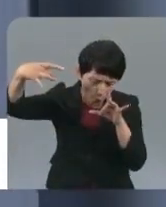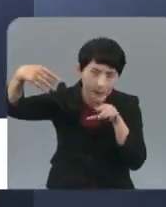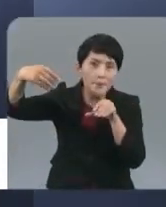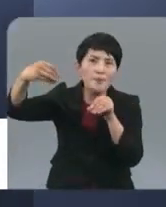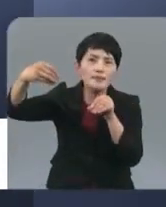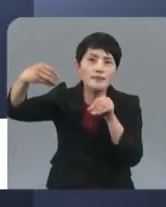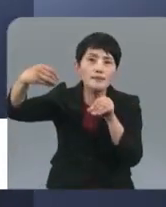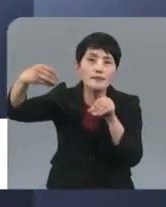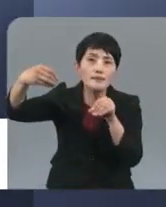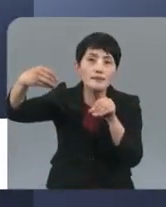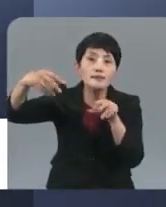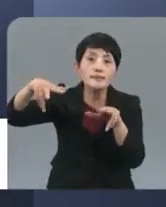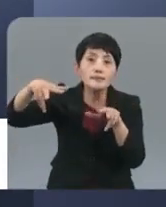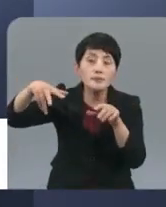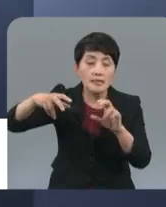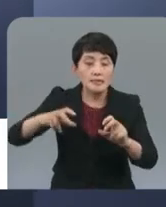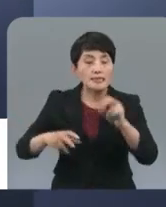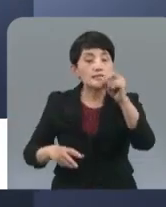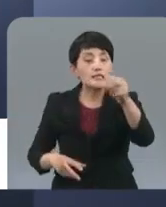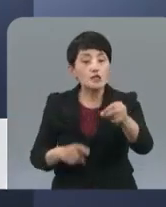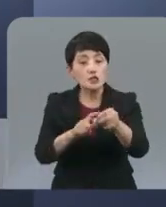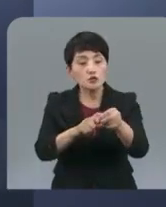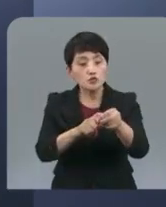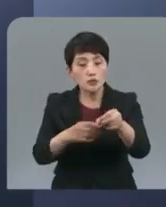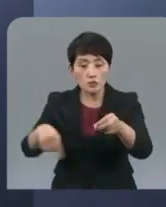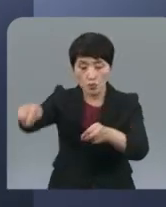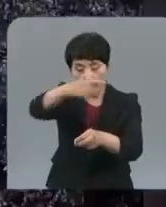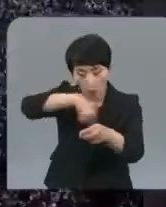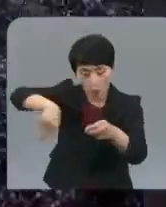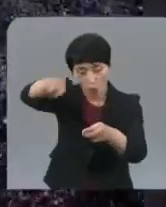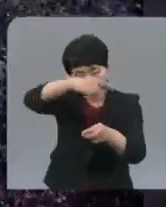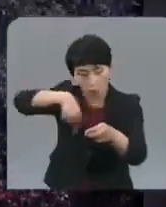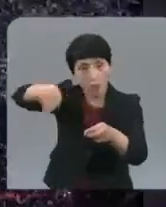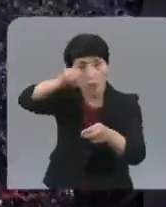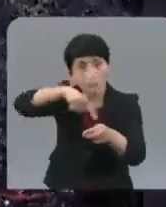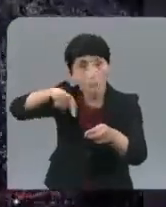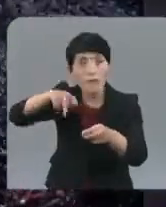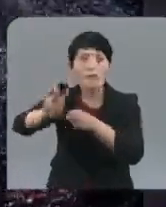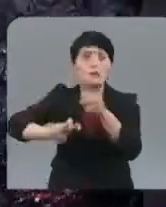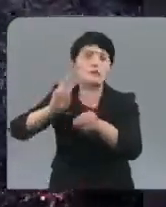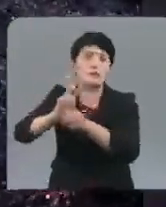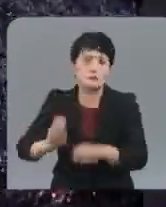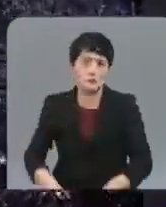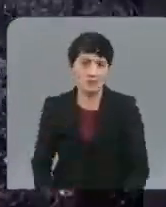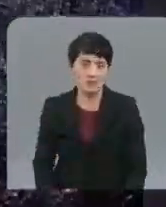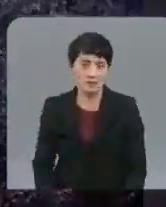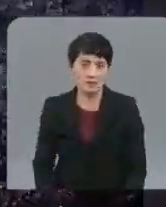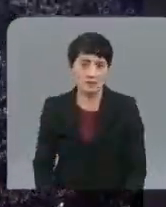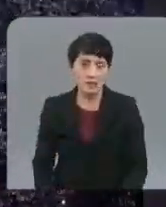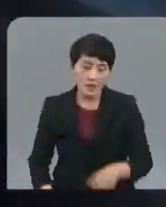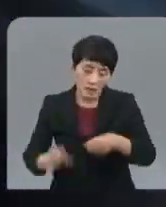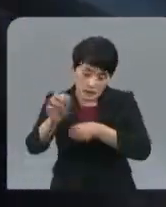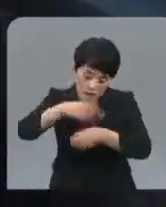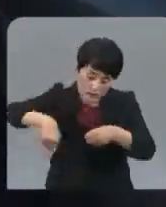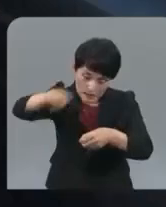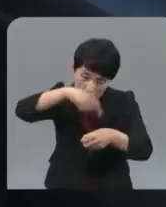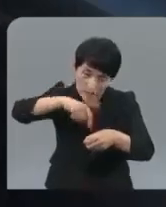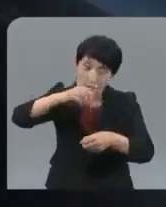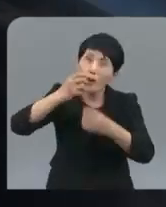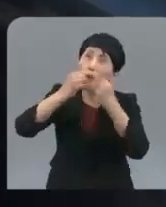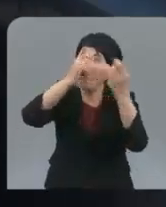pelopor terbukanya era luar angkasa saat ini sebuah proyek tengah berjalan untuk mengembalikan satelit itu yang telah menyelesaikan